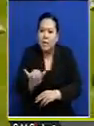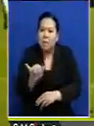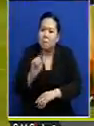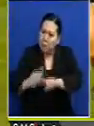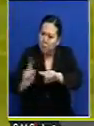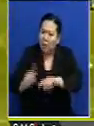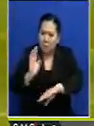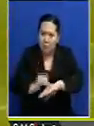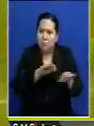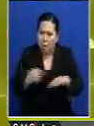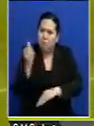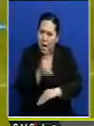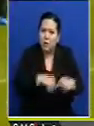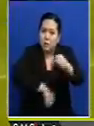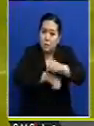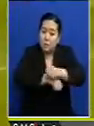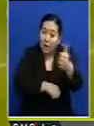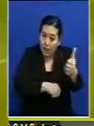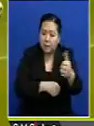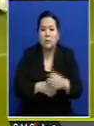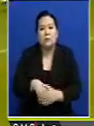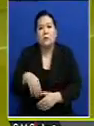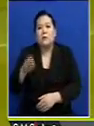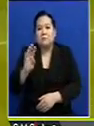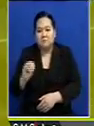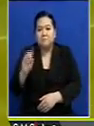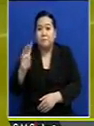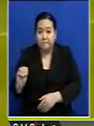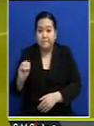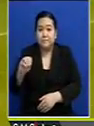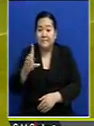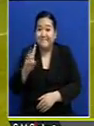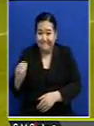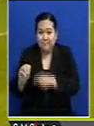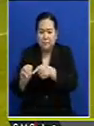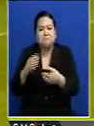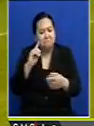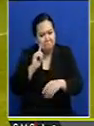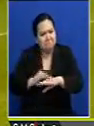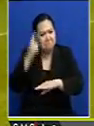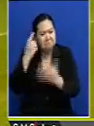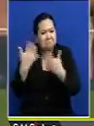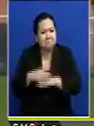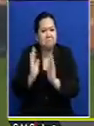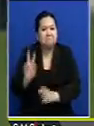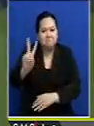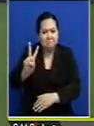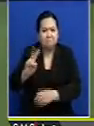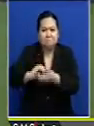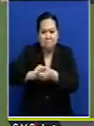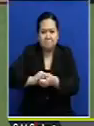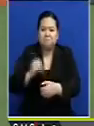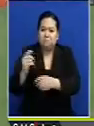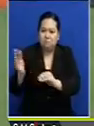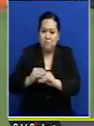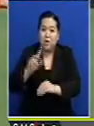สนามหรือไม่แนวรับวันนี้ใช้เมดี้เบนเตียจับคู่กับโจโรโบเตงครับด้านกลางมีอัลโทรวิดดาวครับประสานงานร่วมกับเดียโกอากาตาร่าและโ